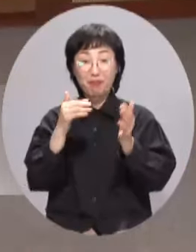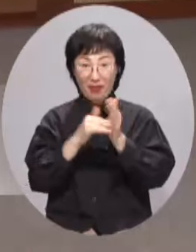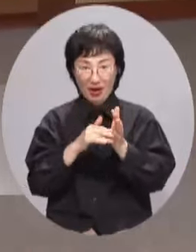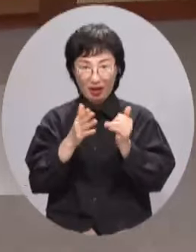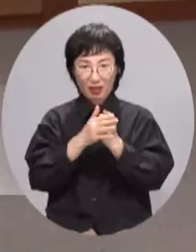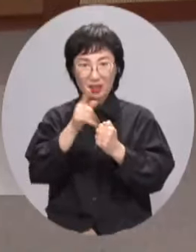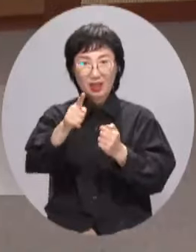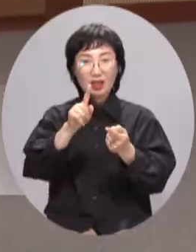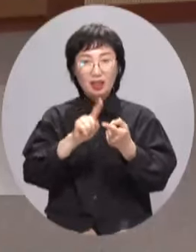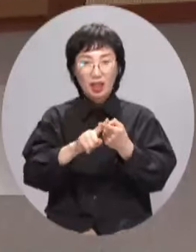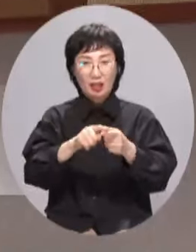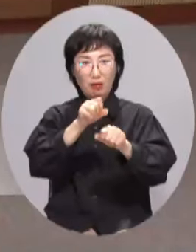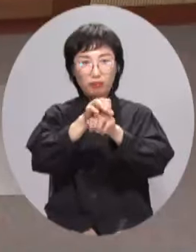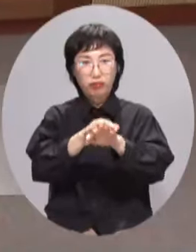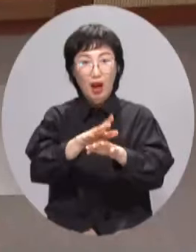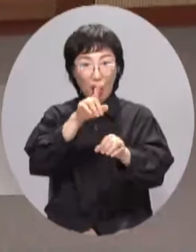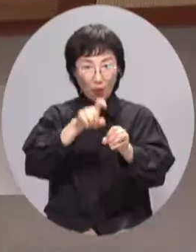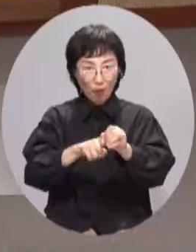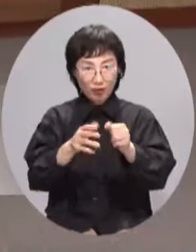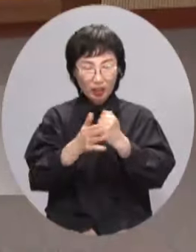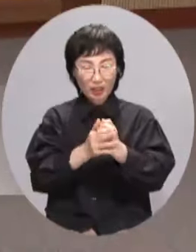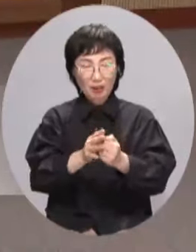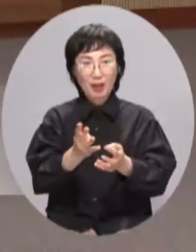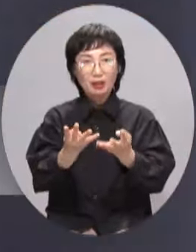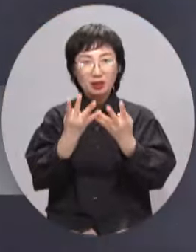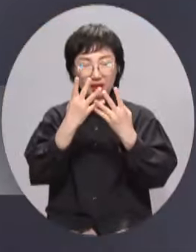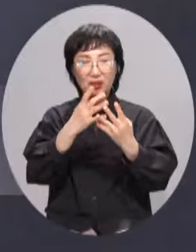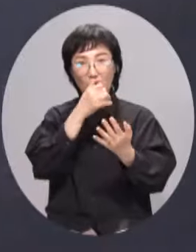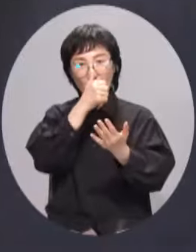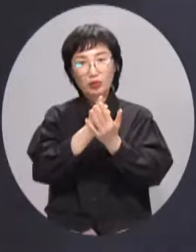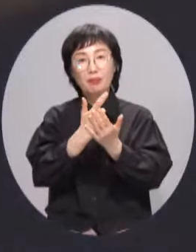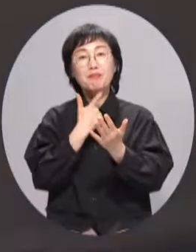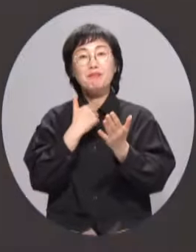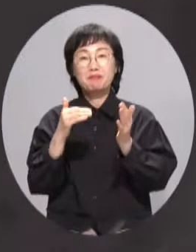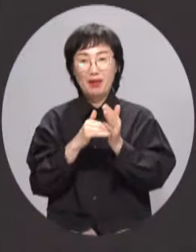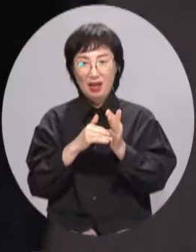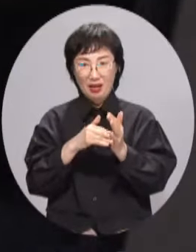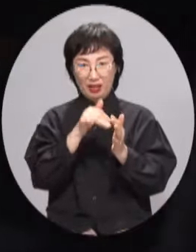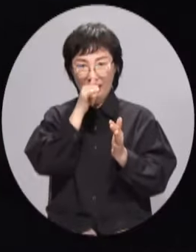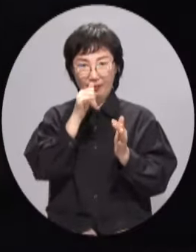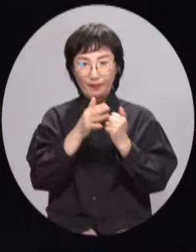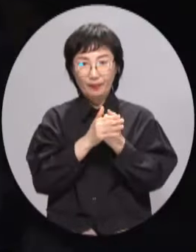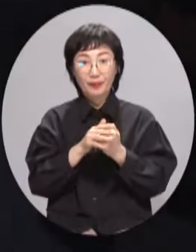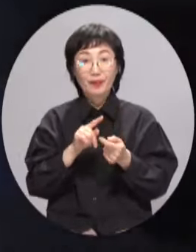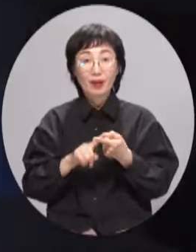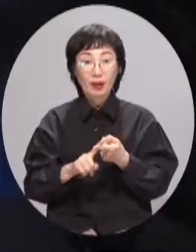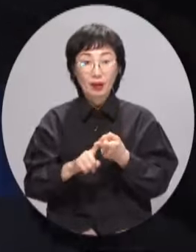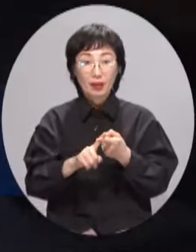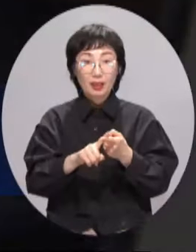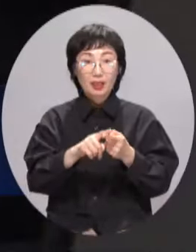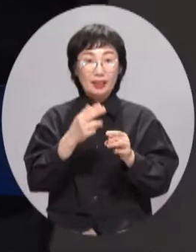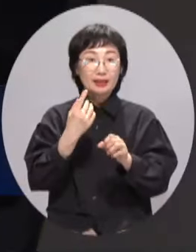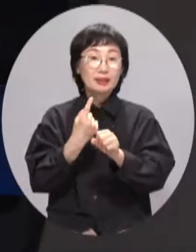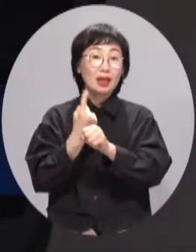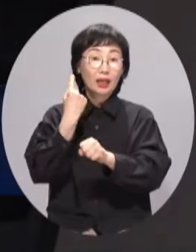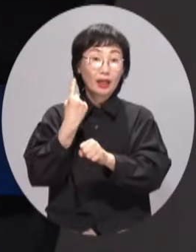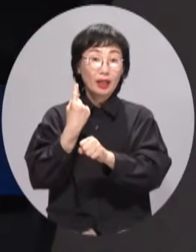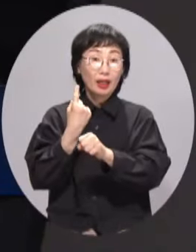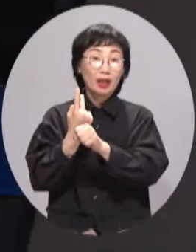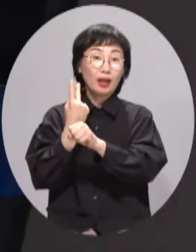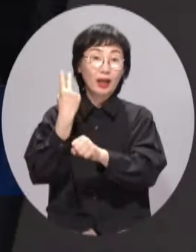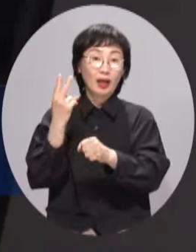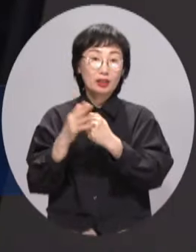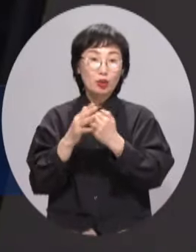무마하려 징역형의 집행유예를 선고받기도 한 인물입니다 대당 9월에 임하시고 연락도 없고 저희는 뭐